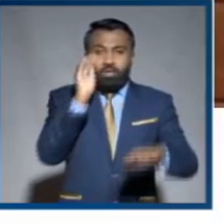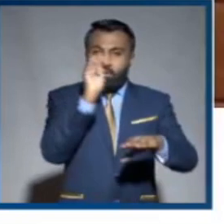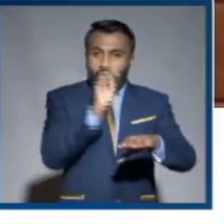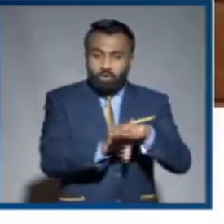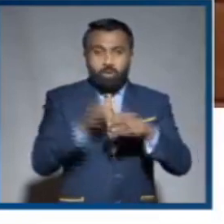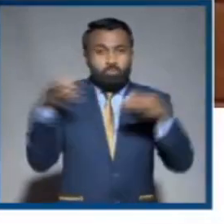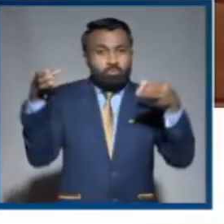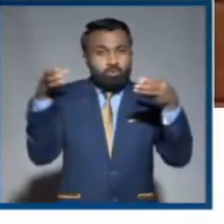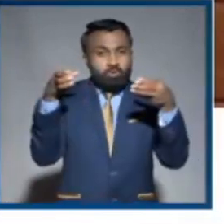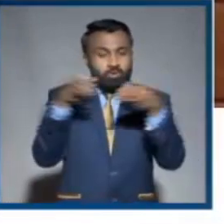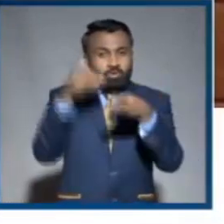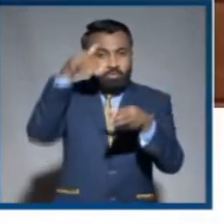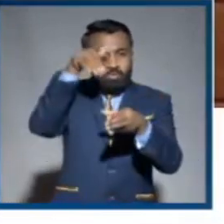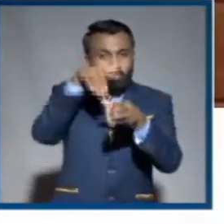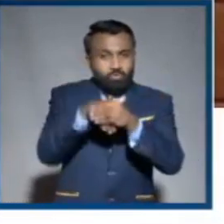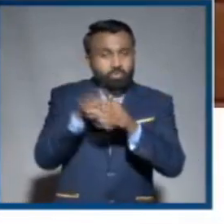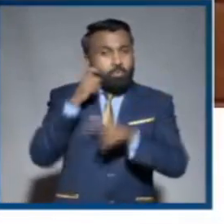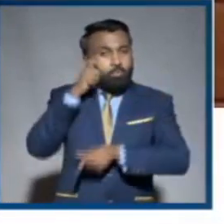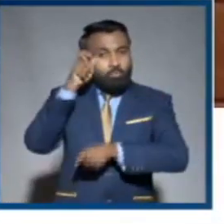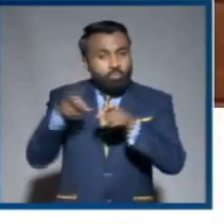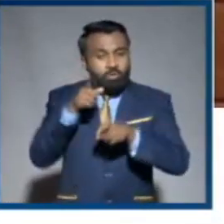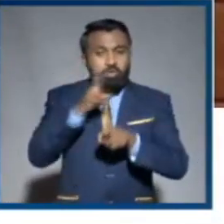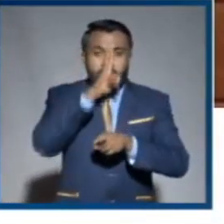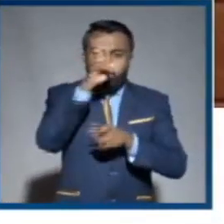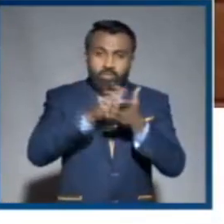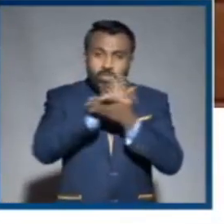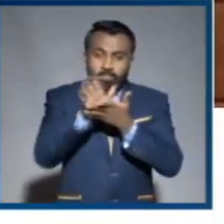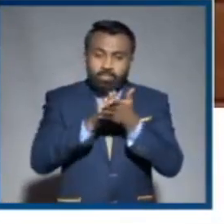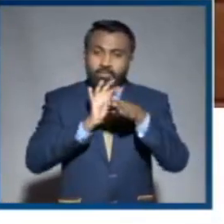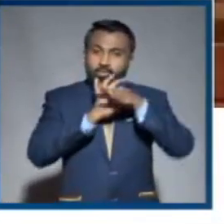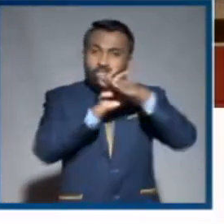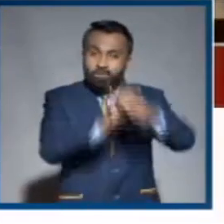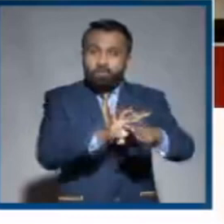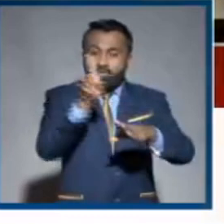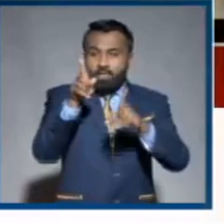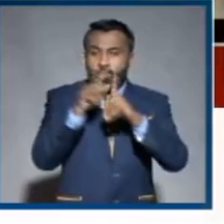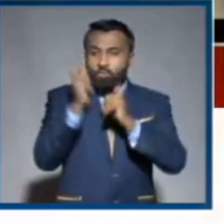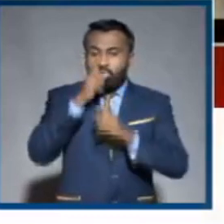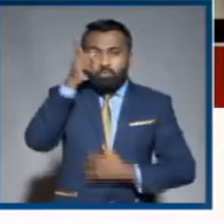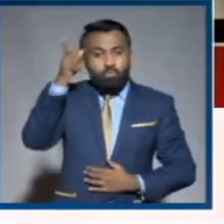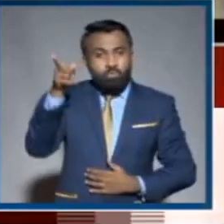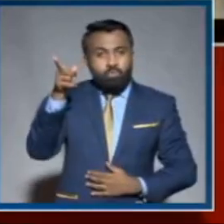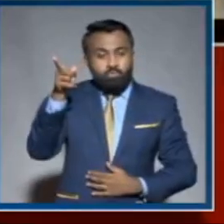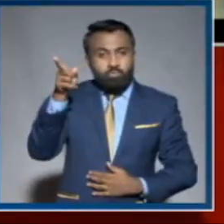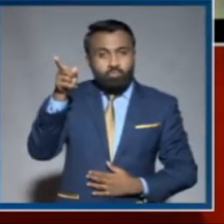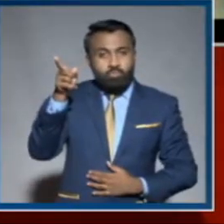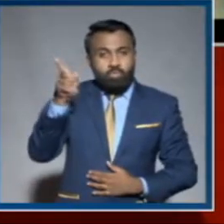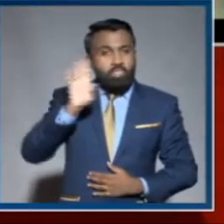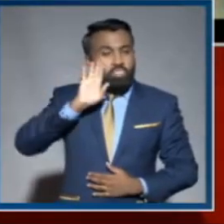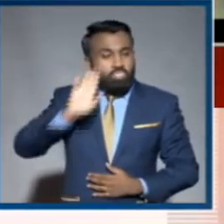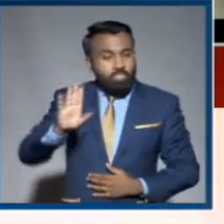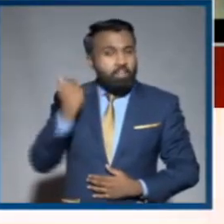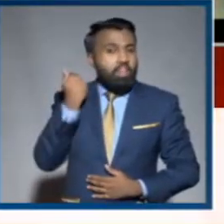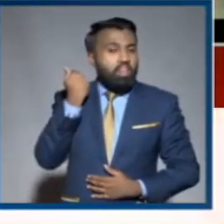පොකුරේ කට්ටියක් ගෙනහිල්ලා තියෙනවා නිරෝධායන මධ්‍යස්ථාන වලට අපි හිතමු පුණානි කියලා එතකොට ඒ ගෙනිච්ච එකෙන් තාමත් රෝගීන් බිහි වෙනවා